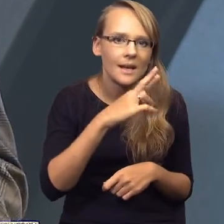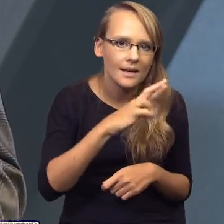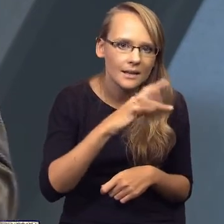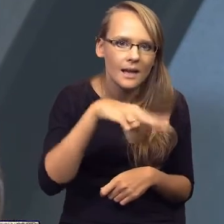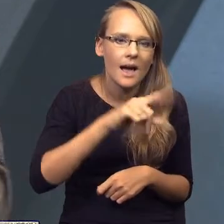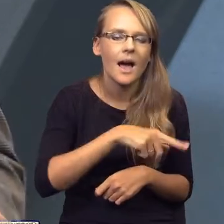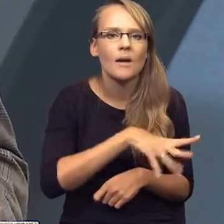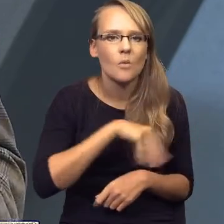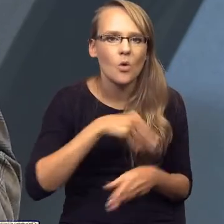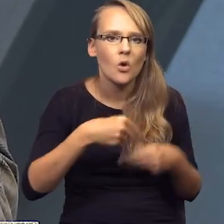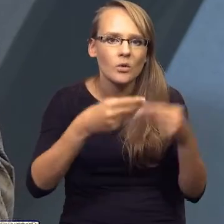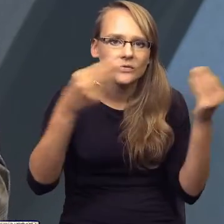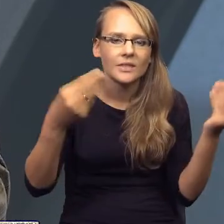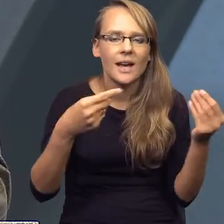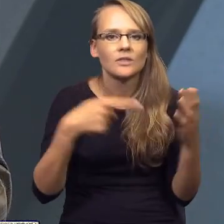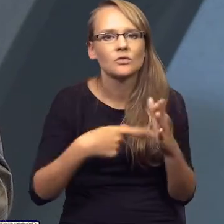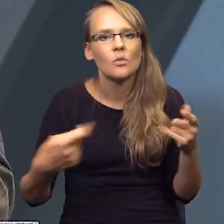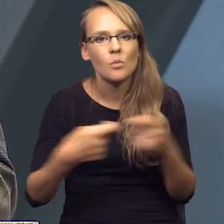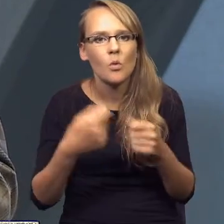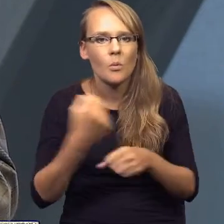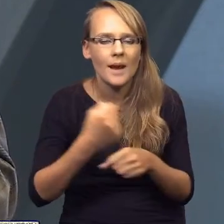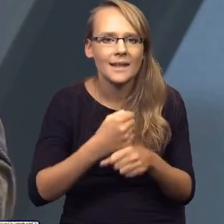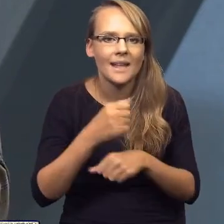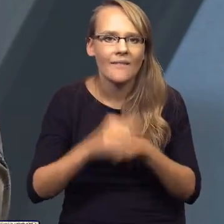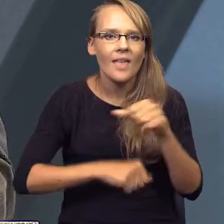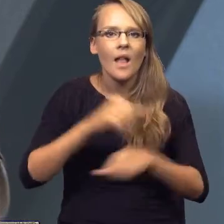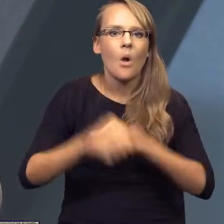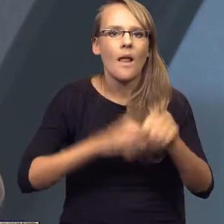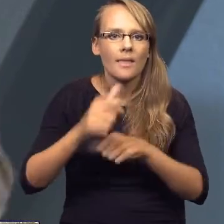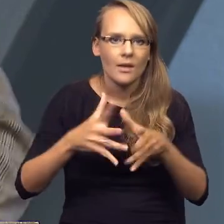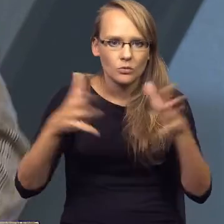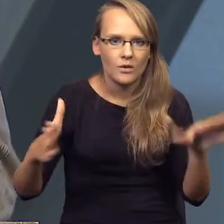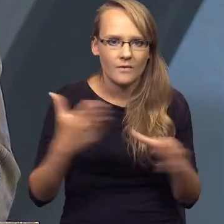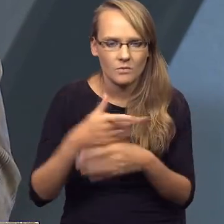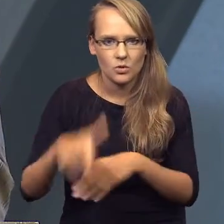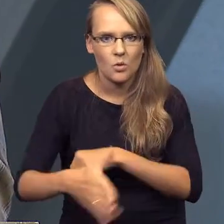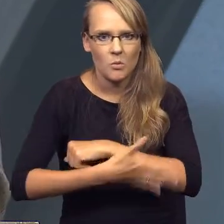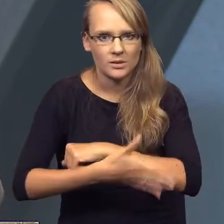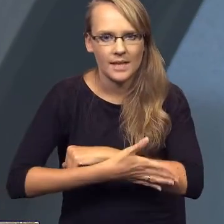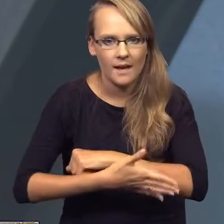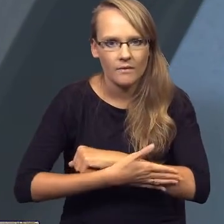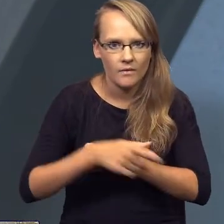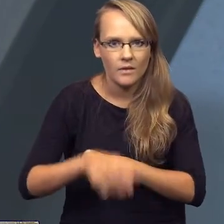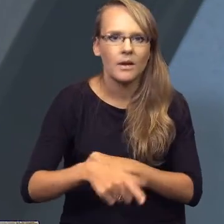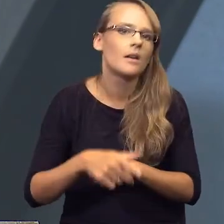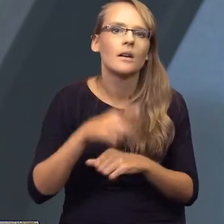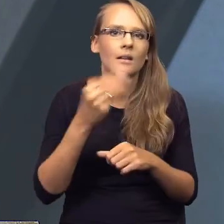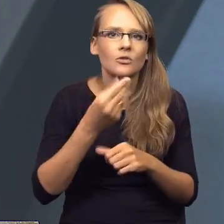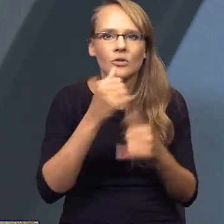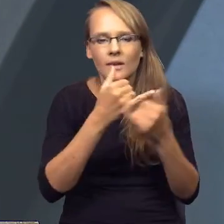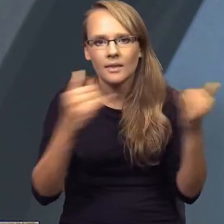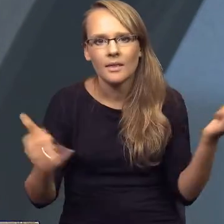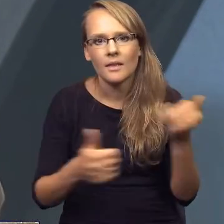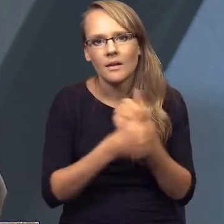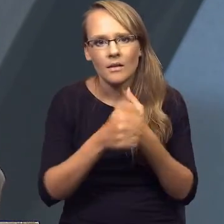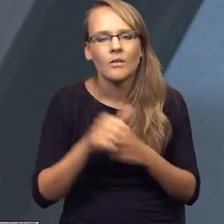rozwijać się w ramach jakiejś tam współpracy wieloletniej z dużą firmą. To jest jakby taka podstawowa sprawa. Oczywiście jest wiele innych czynników, że na